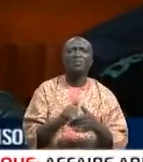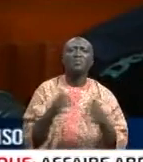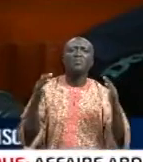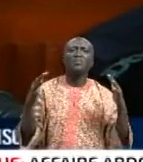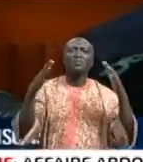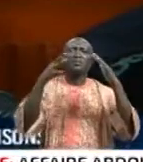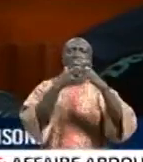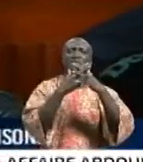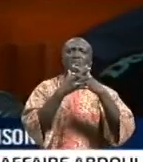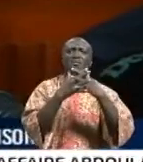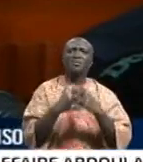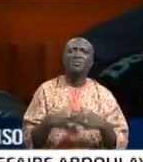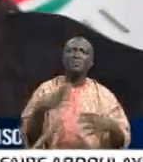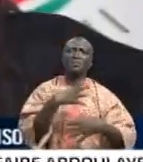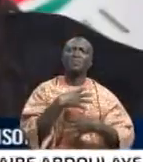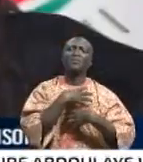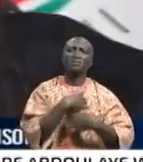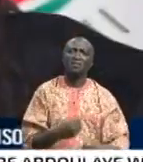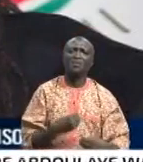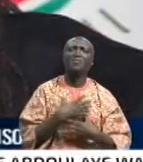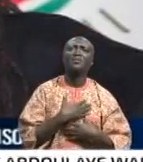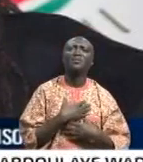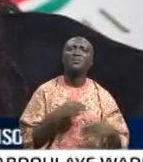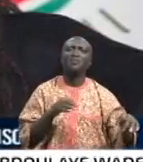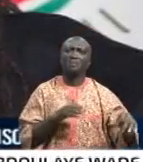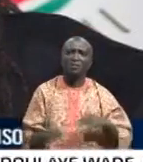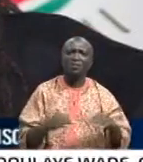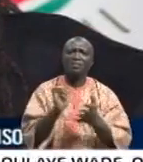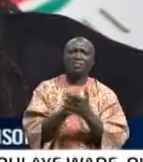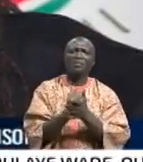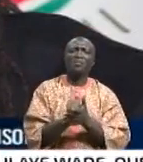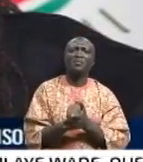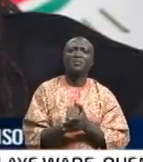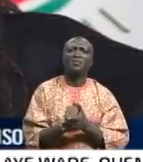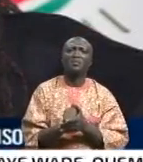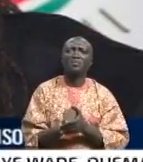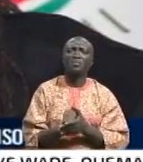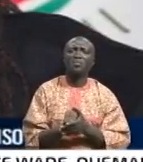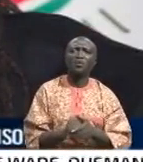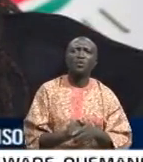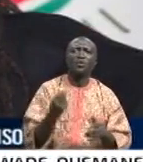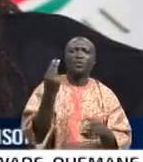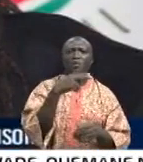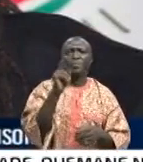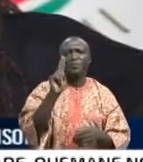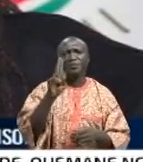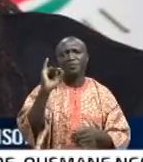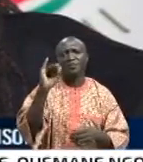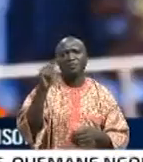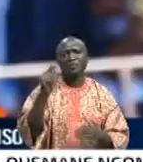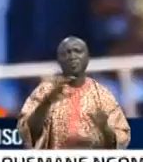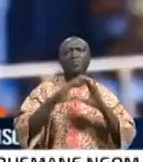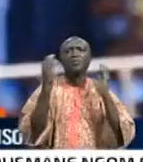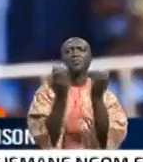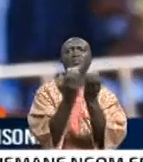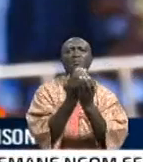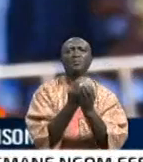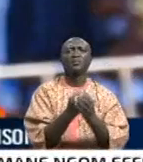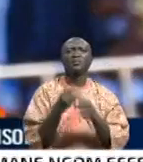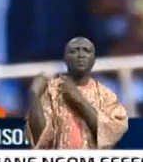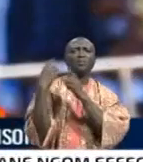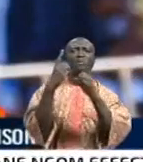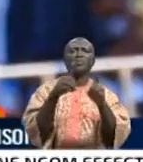souhaitait faire huis clos large je pense que les raisons qu'il a donné aussi sur une dérogation qu'il souhaite parce que je pense que depuis qu'il est